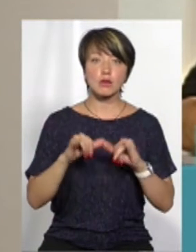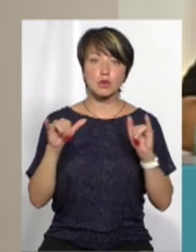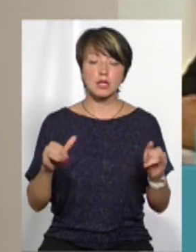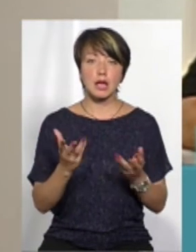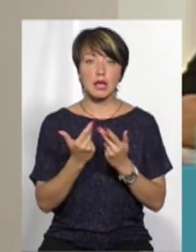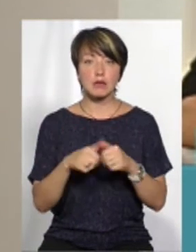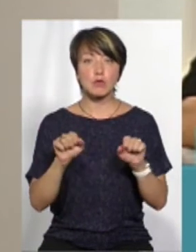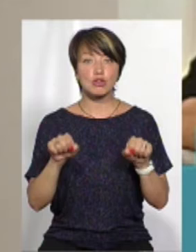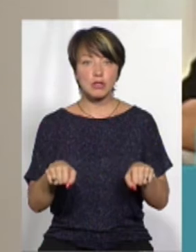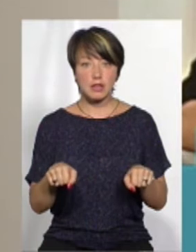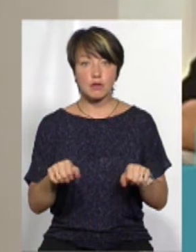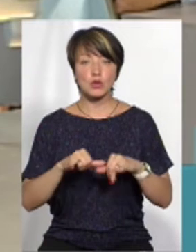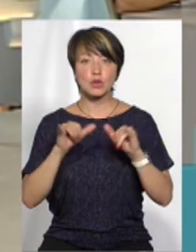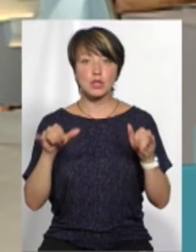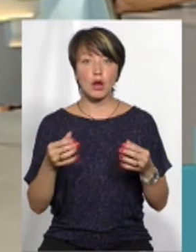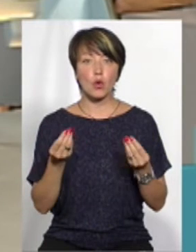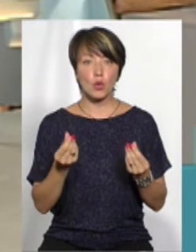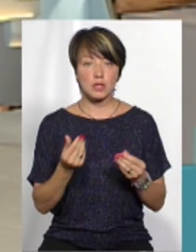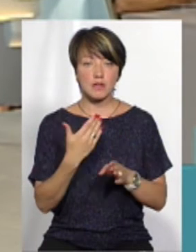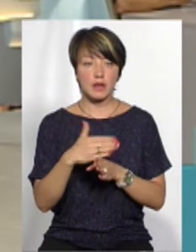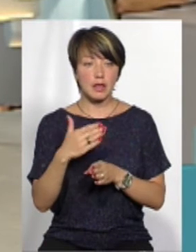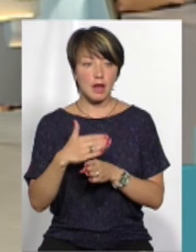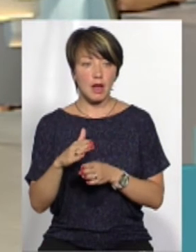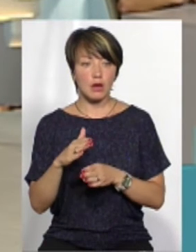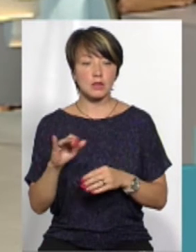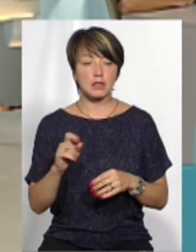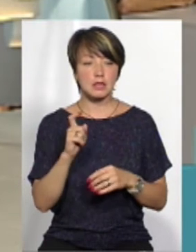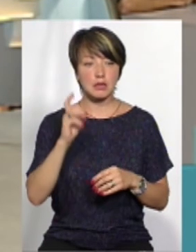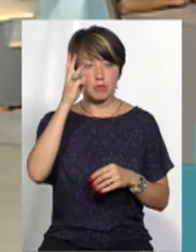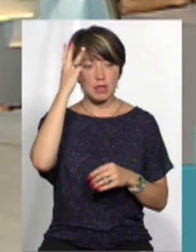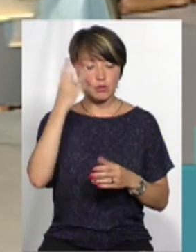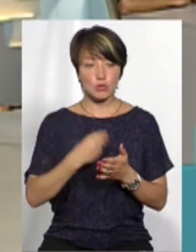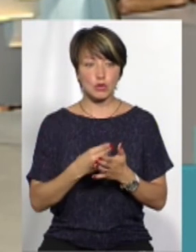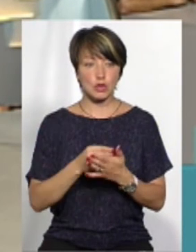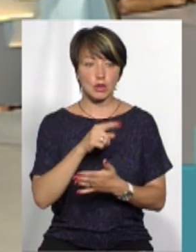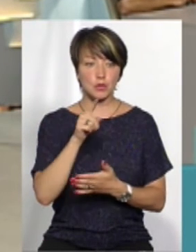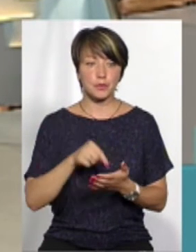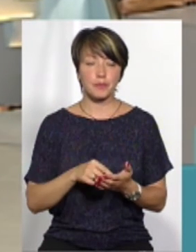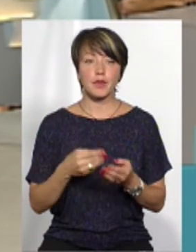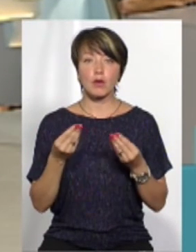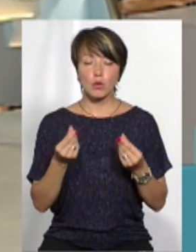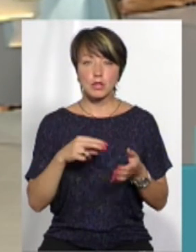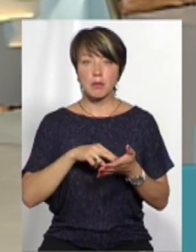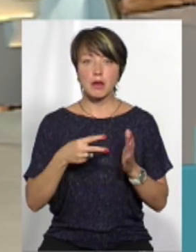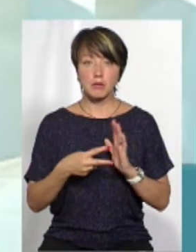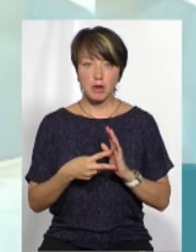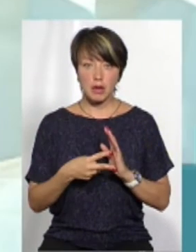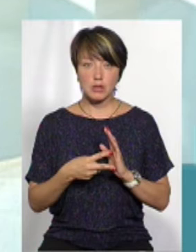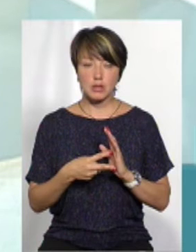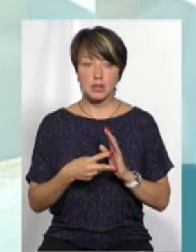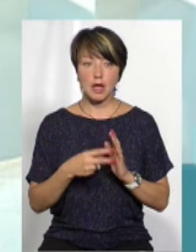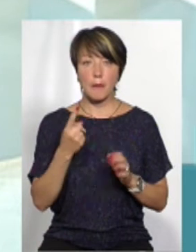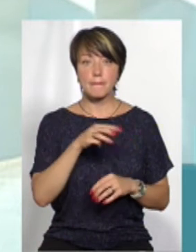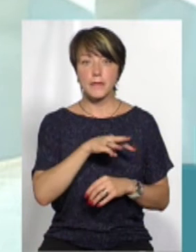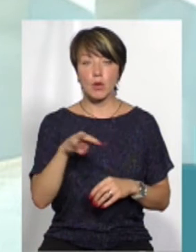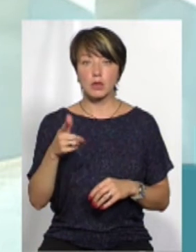зростає кількість, можливо, навіть зростають кошти, які виділяються із хмельницького бюджету? Кошти у нас передбачені 1 мільйон